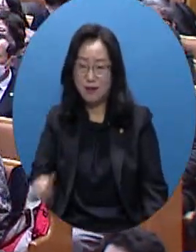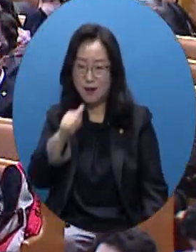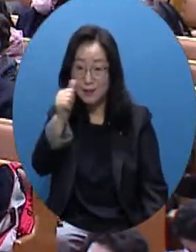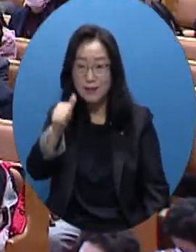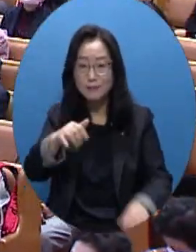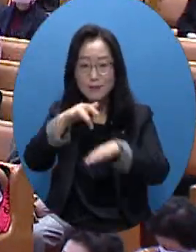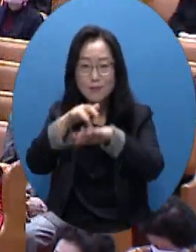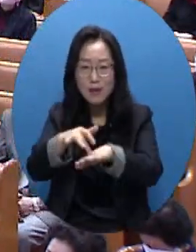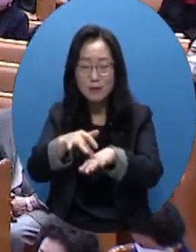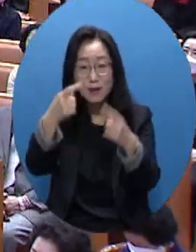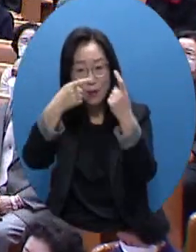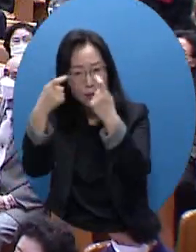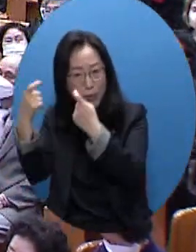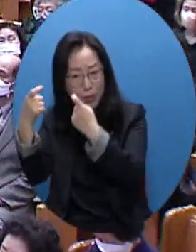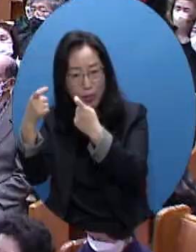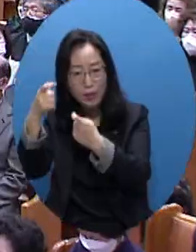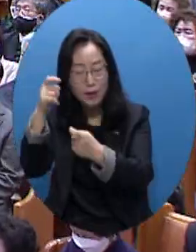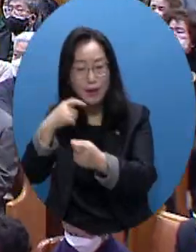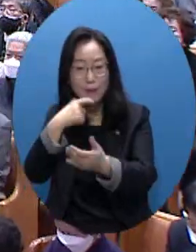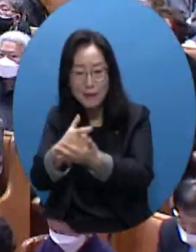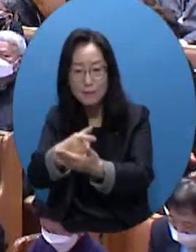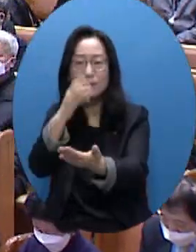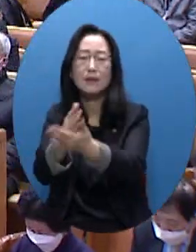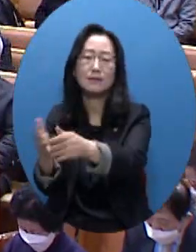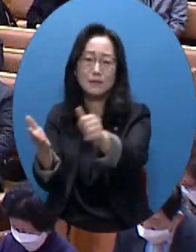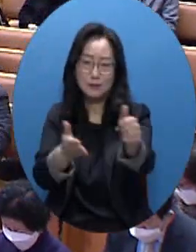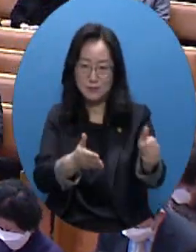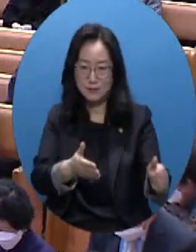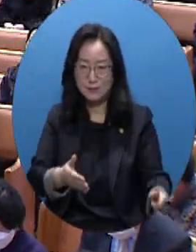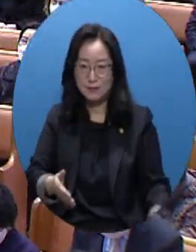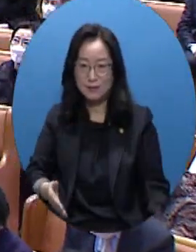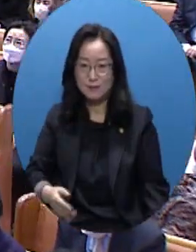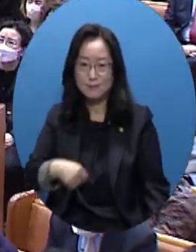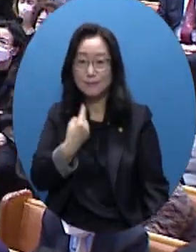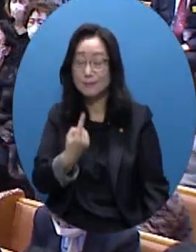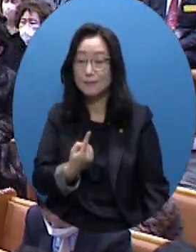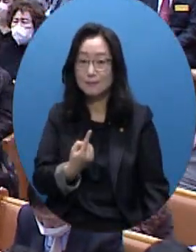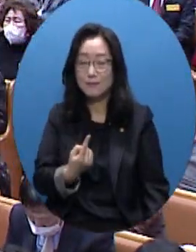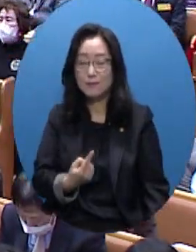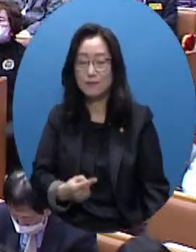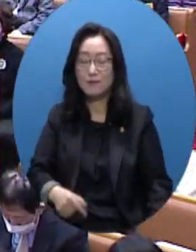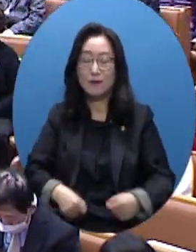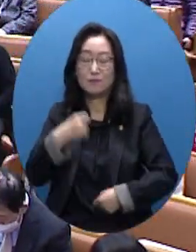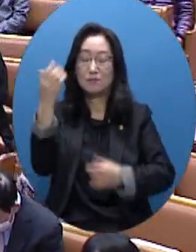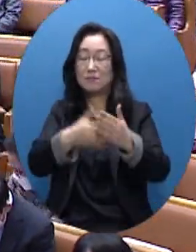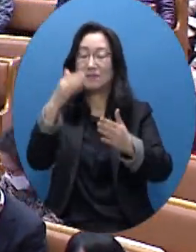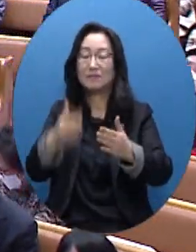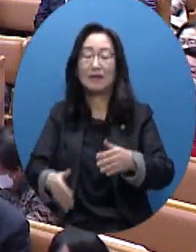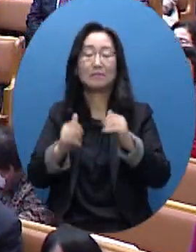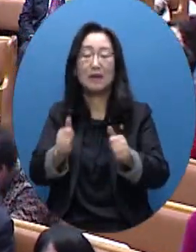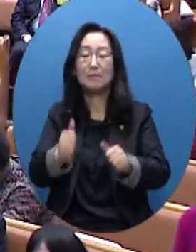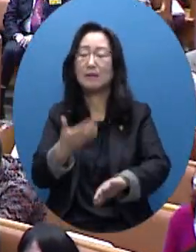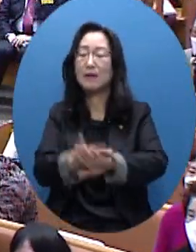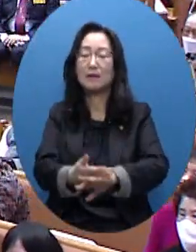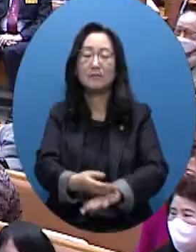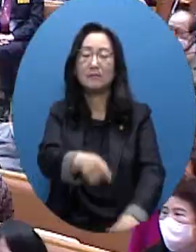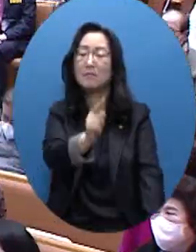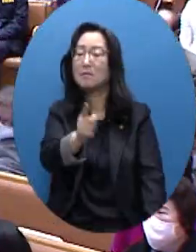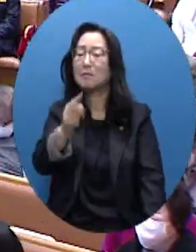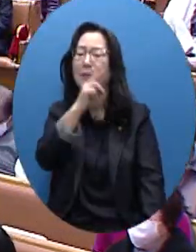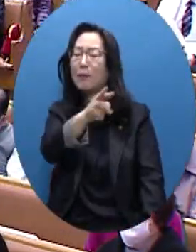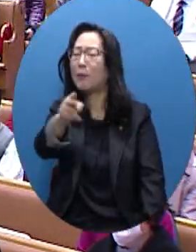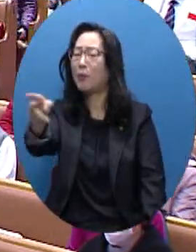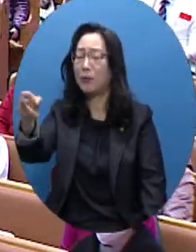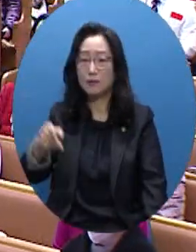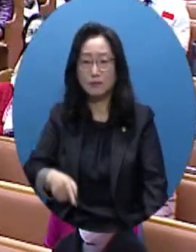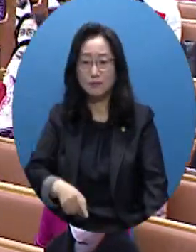마귀의 꼬임에 속지 않게 되기를 바랍니다 스스로 의로운 재판장이 되어서 자꾸 남을 같다 종 자고 다투는 것도